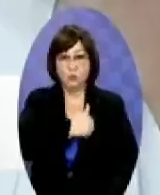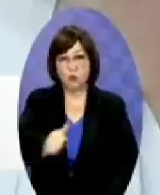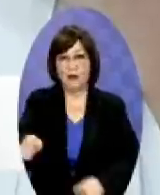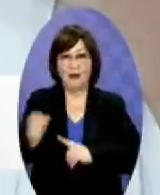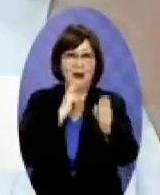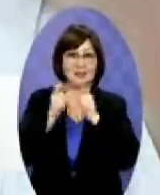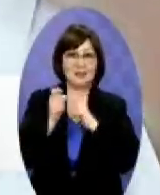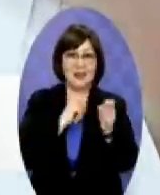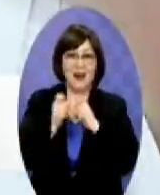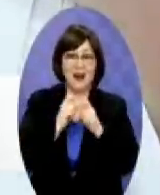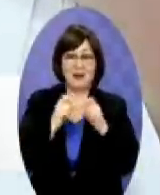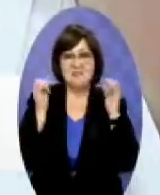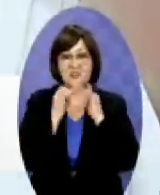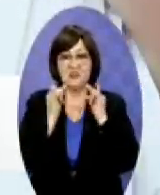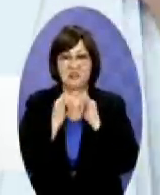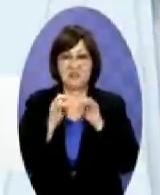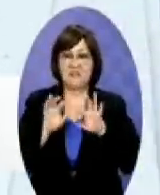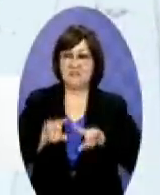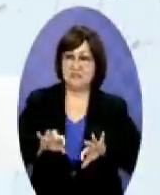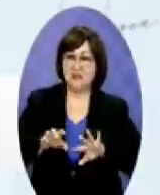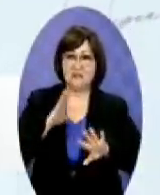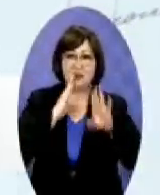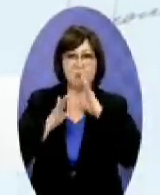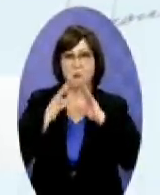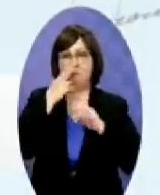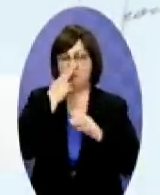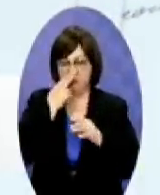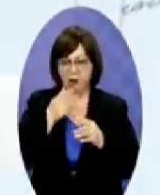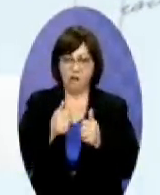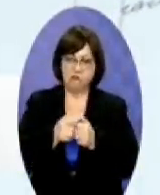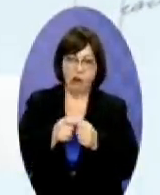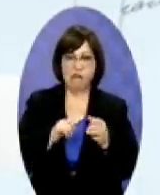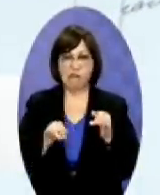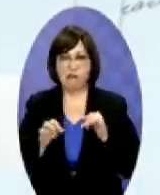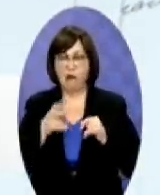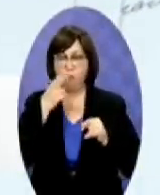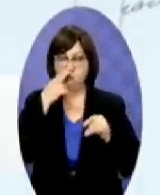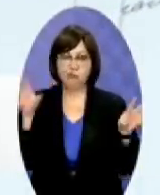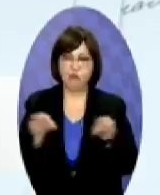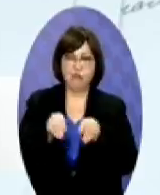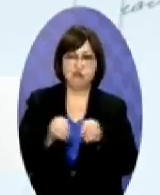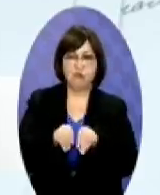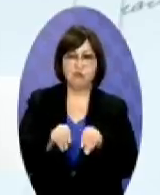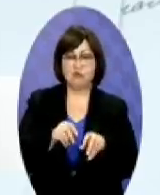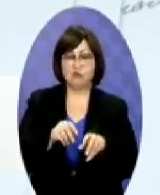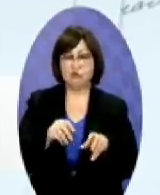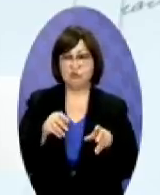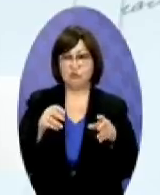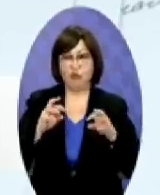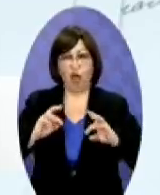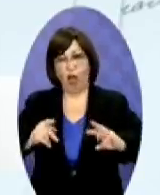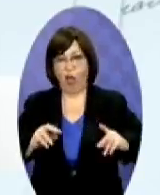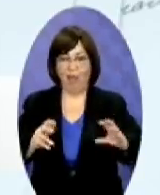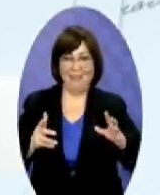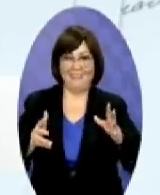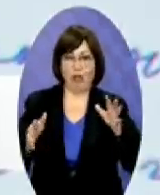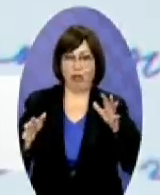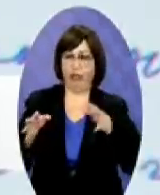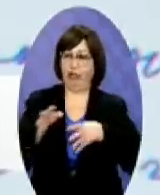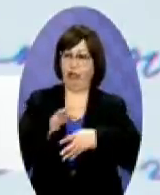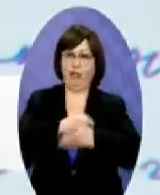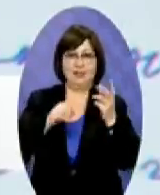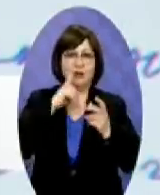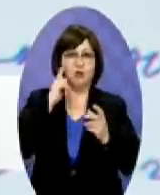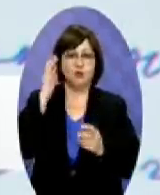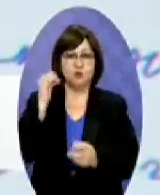хөргөлөө хүчтэй орж ирснээр зөв бичгийн ийм маргаантай байдал их гарах болжээ. Тэр дундаа залуу юу өсөр үеийнхний дунд их ажиглагдах болсон. Зарим хүүхдүүд